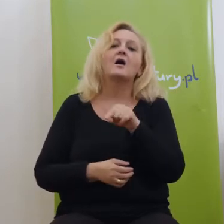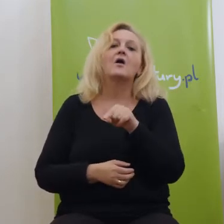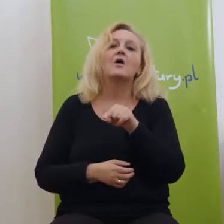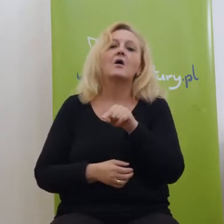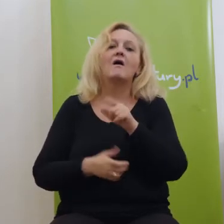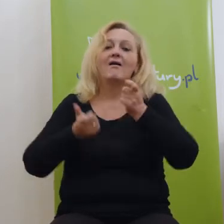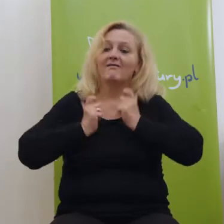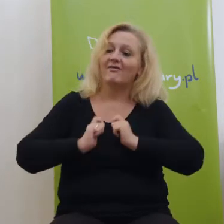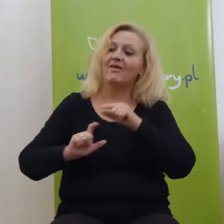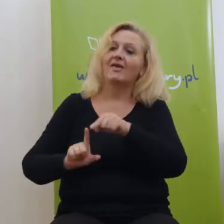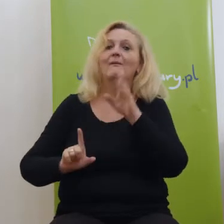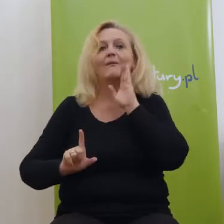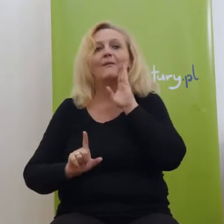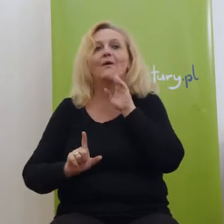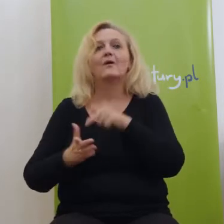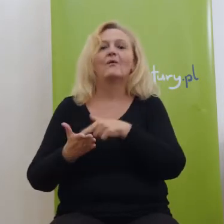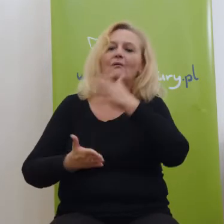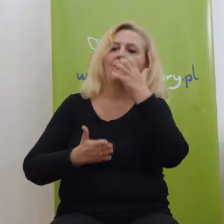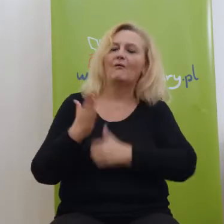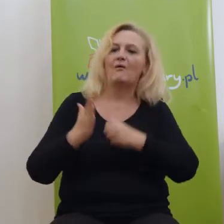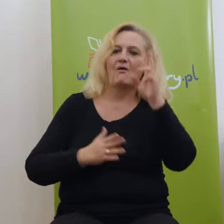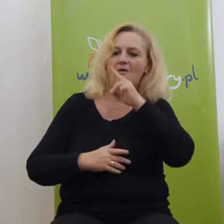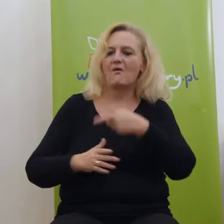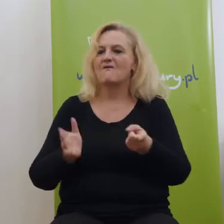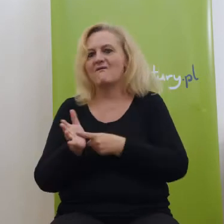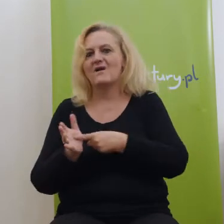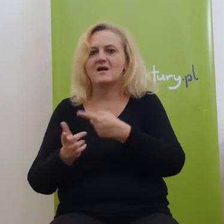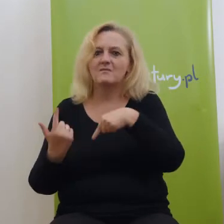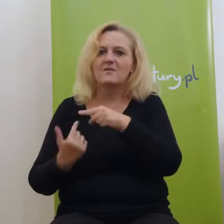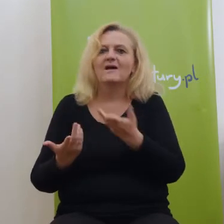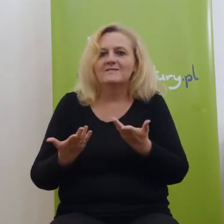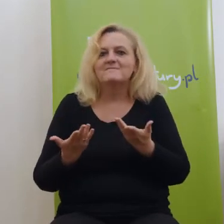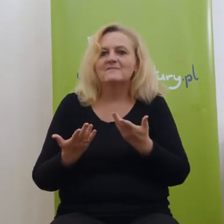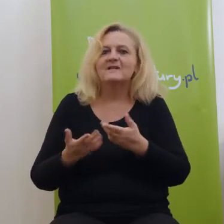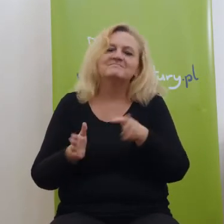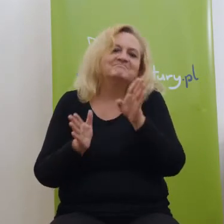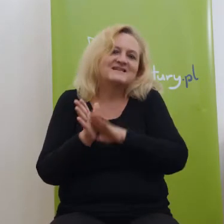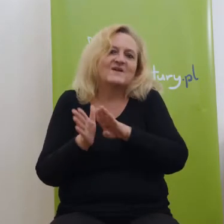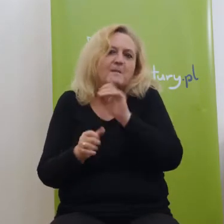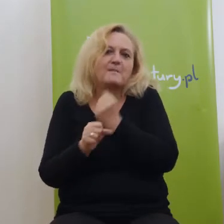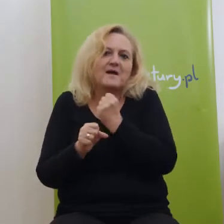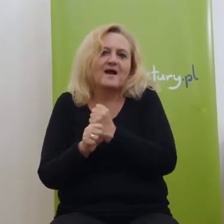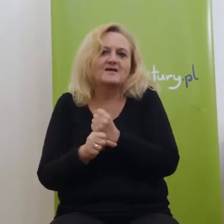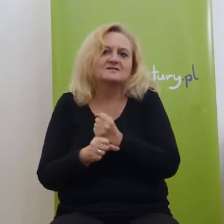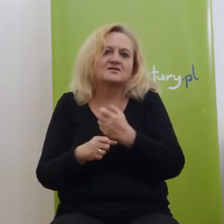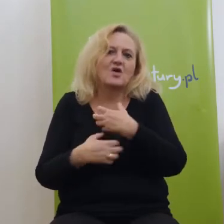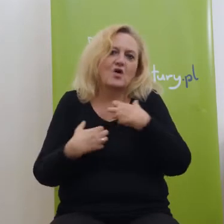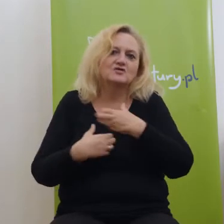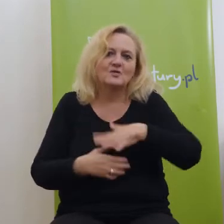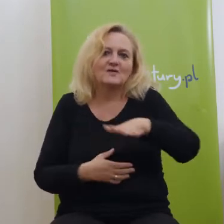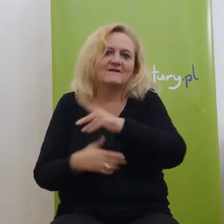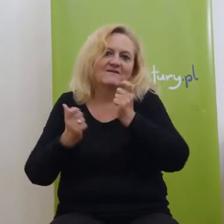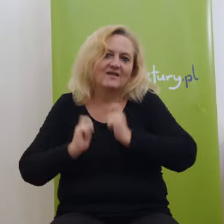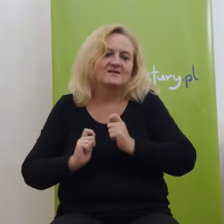Tymczasem dziecko wiejskie jest wykorzystywane przez rodziców po prostu do takiej zwykłej pracy w gospodarstwie, która nieraz